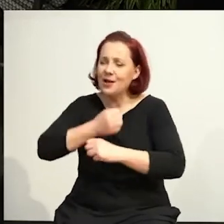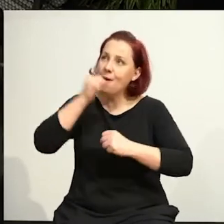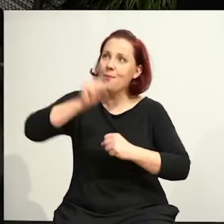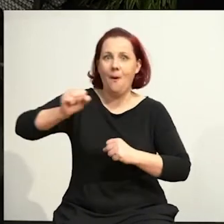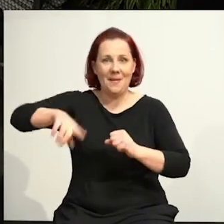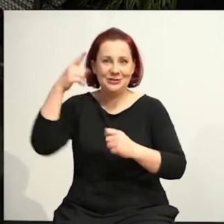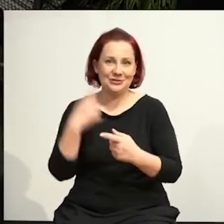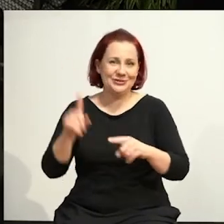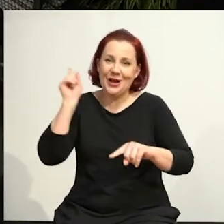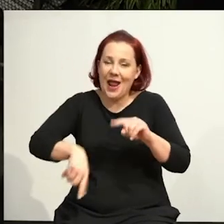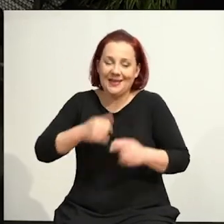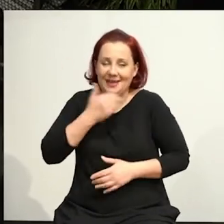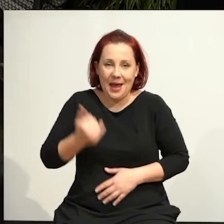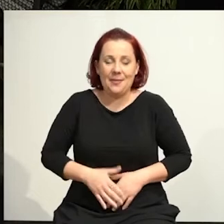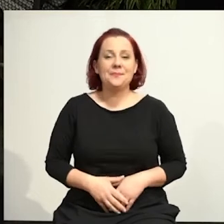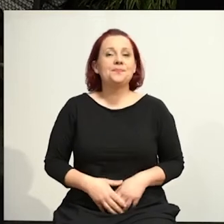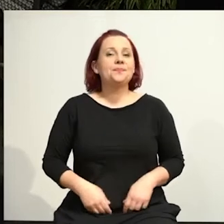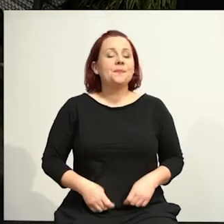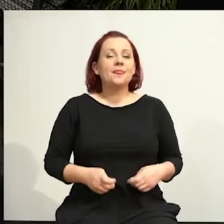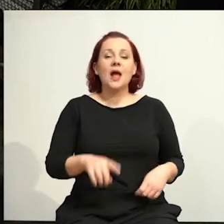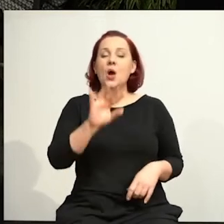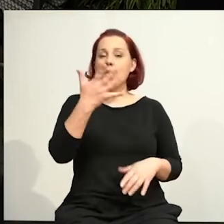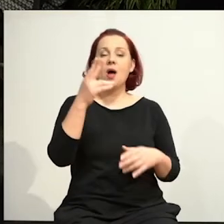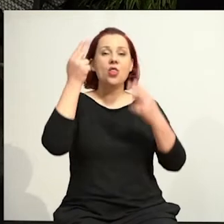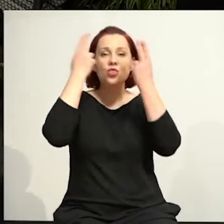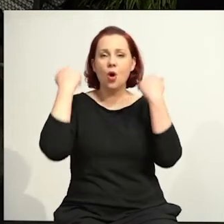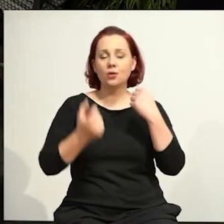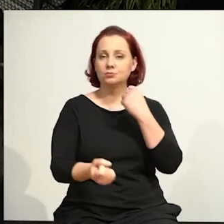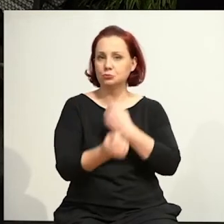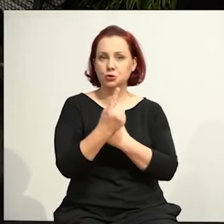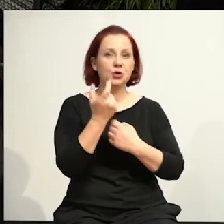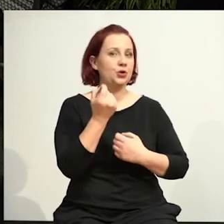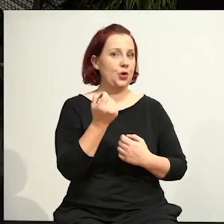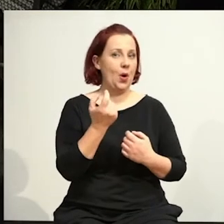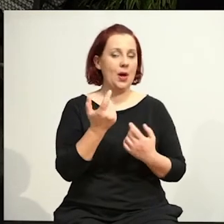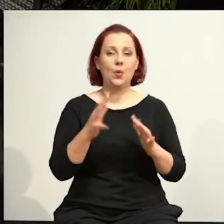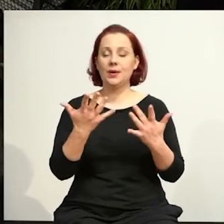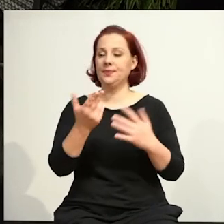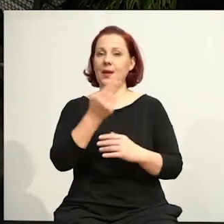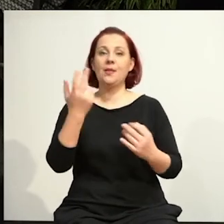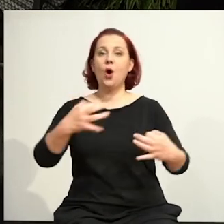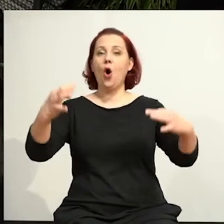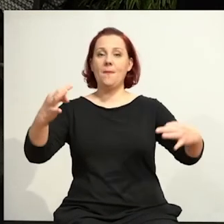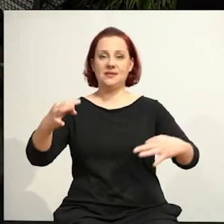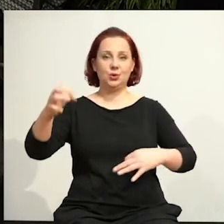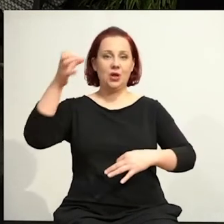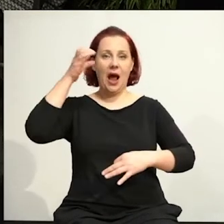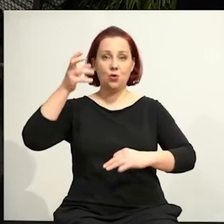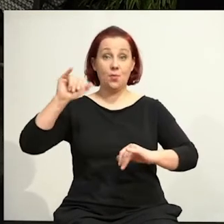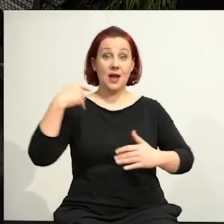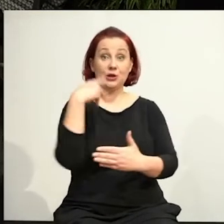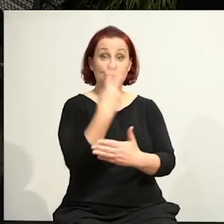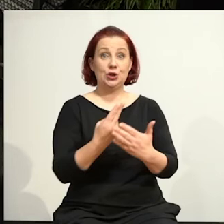stracili. A z Norwidem znowu jest pewien paradoks, jeśli chodzi o tę obecność autora jakby. Bo jak się czyta Norwida